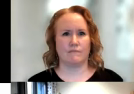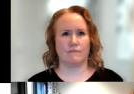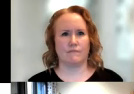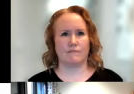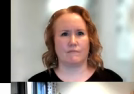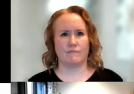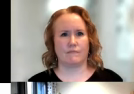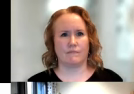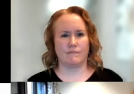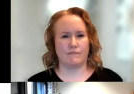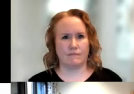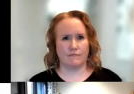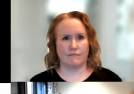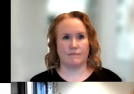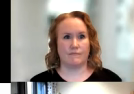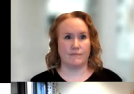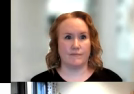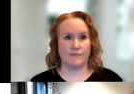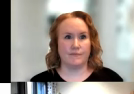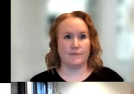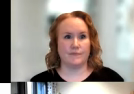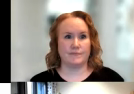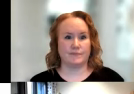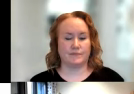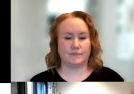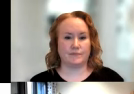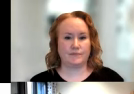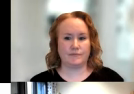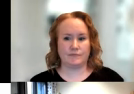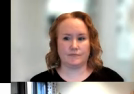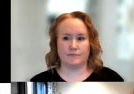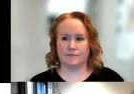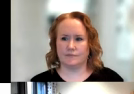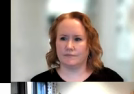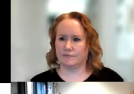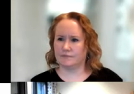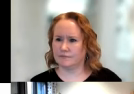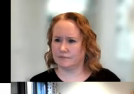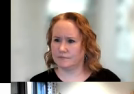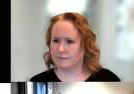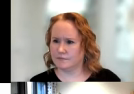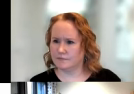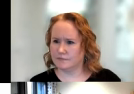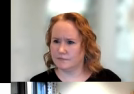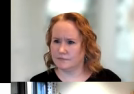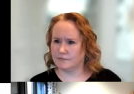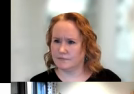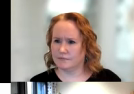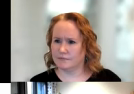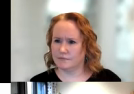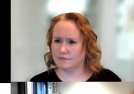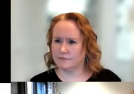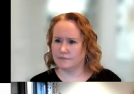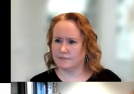da eksempelet på hva som kan være skrevet inn da I den ferdige erklæringen. Som sagt, løsningen